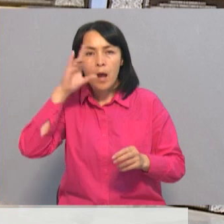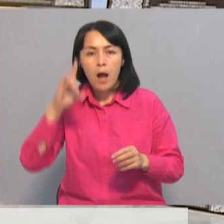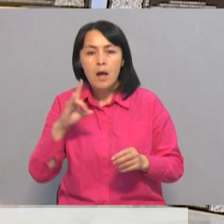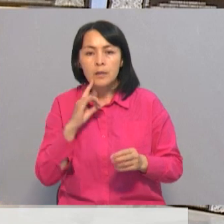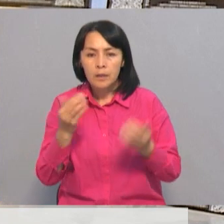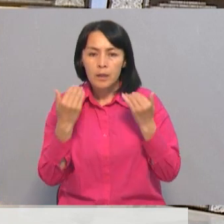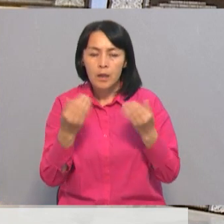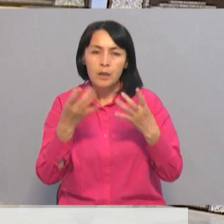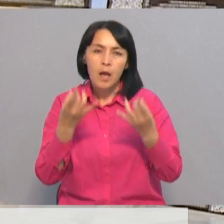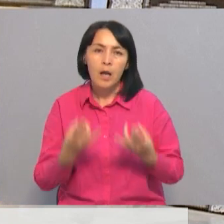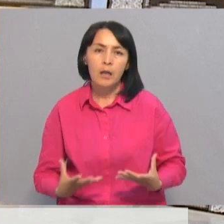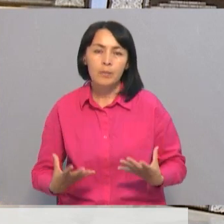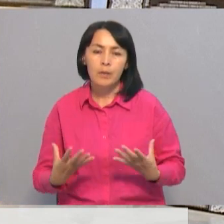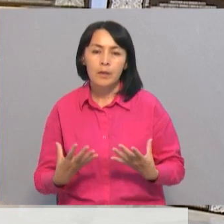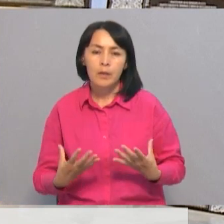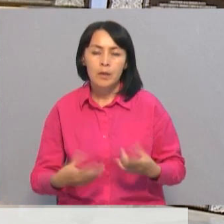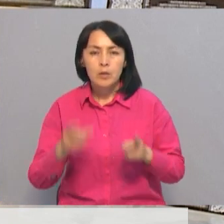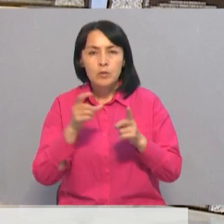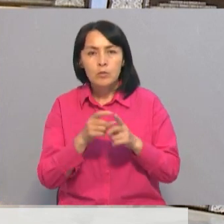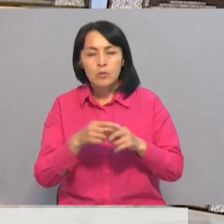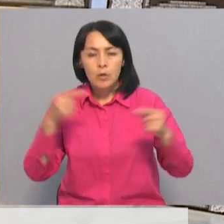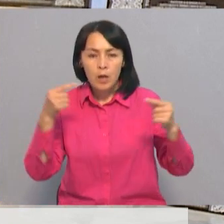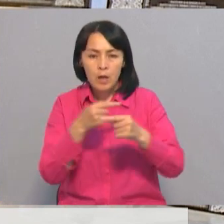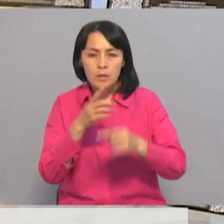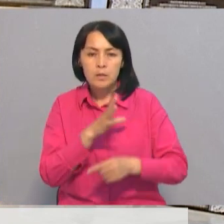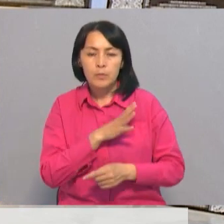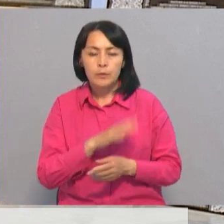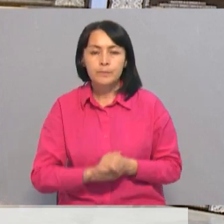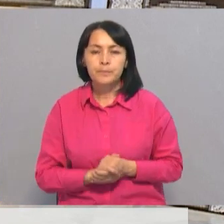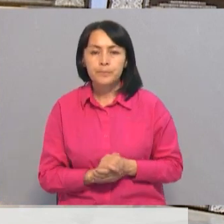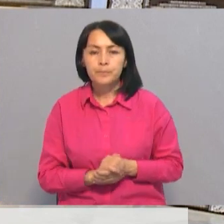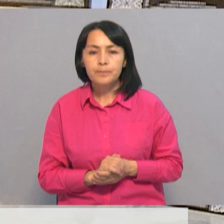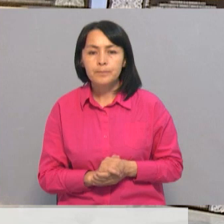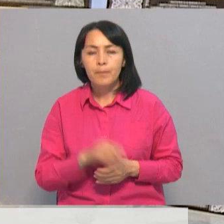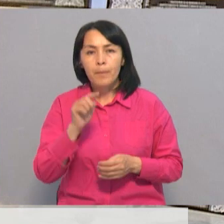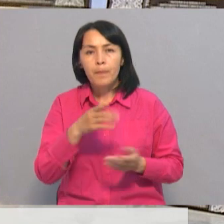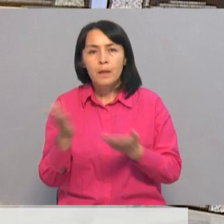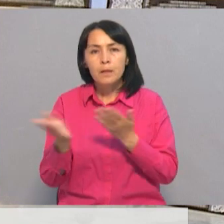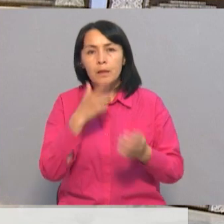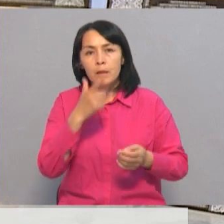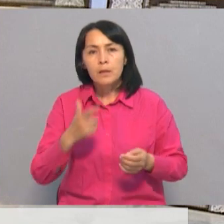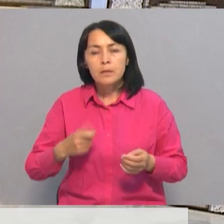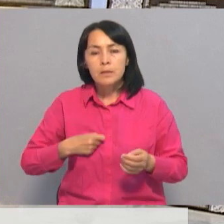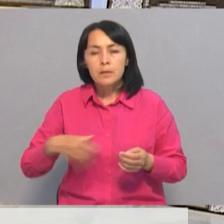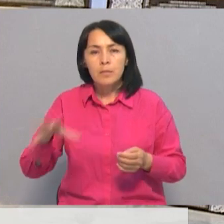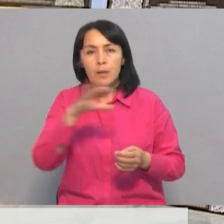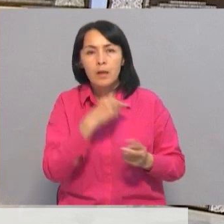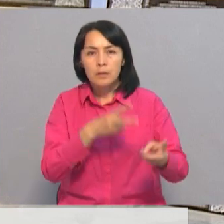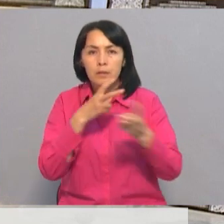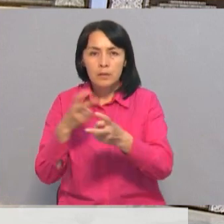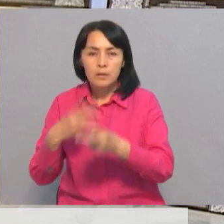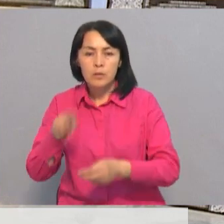қазақтың кәдімгі қарапайым пиғылымынан соған қарсы шықты. Жаңағы келген қызыл әскерлер қырып салды халықты.